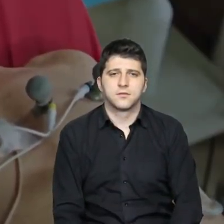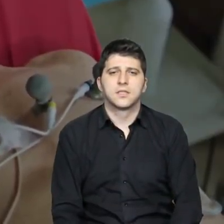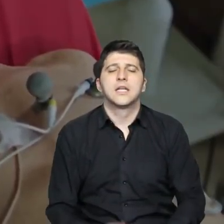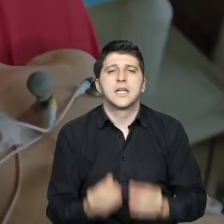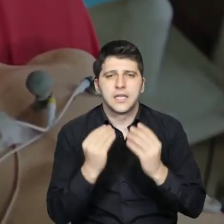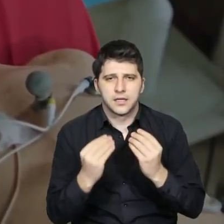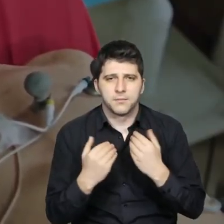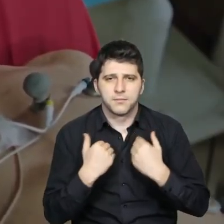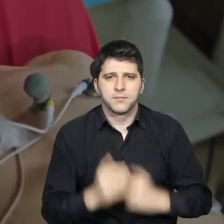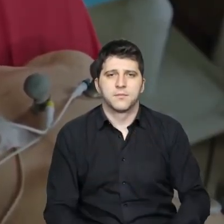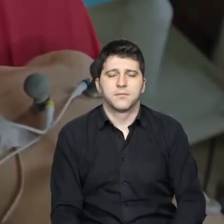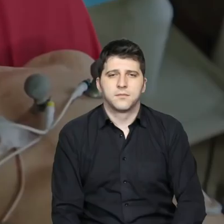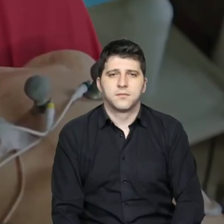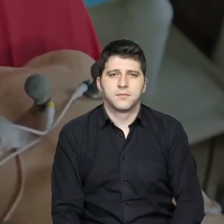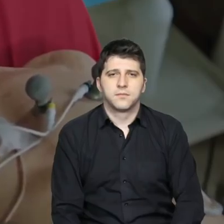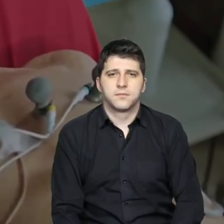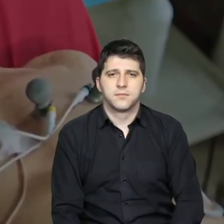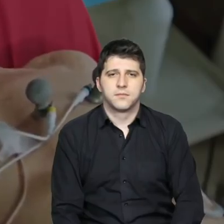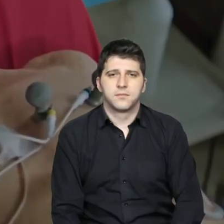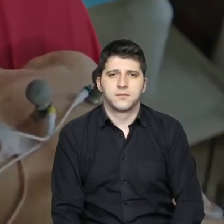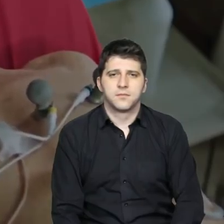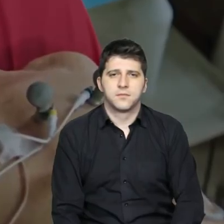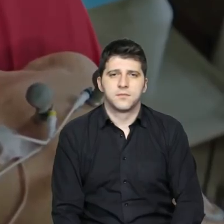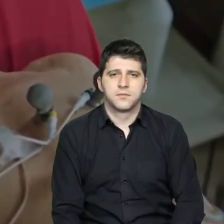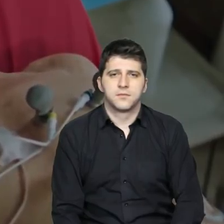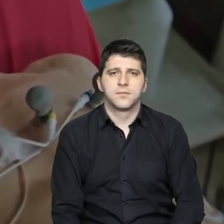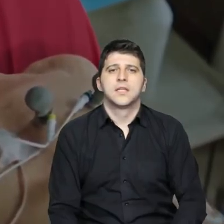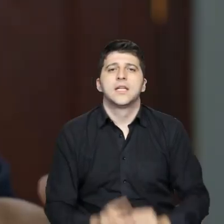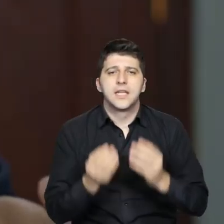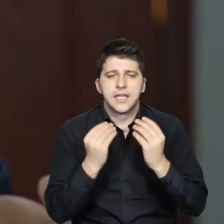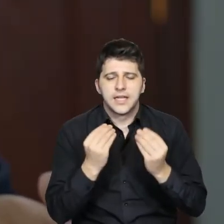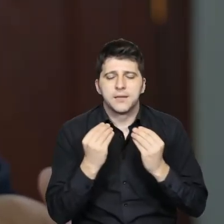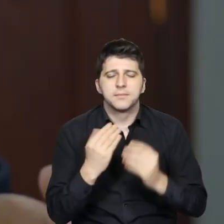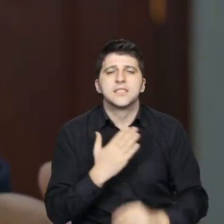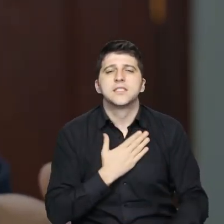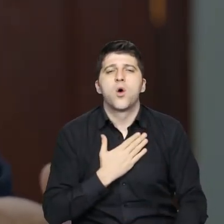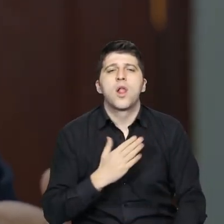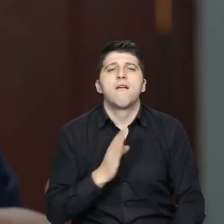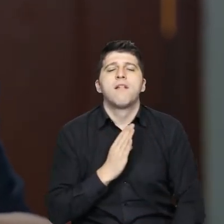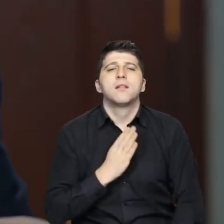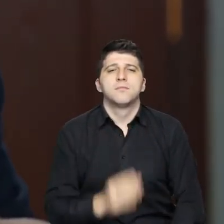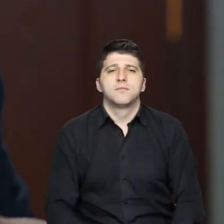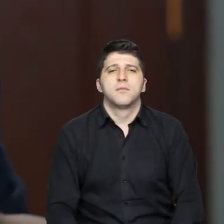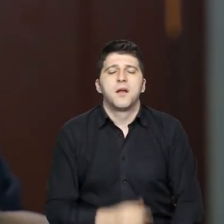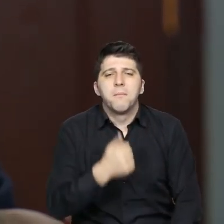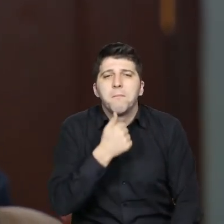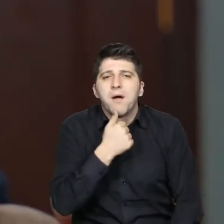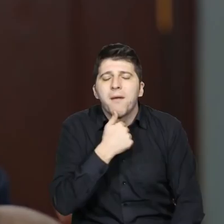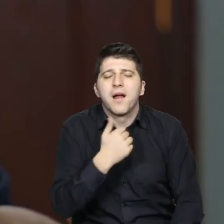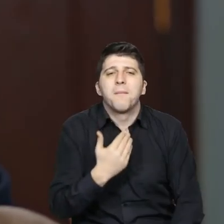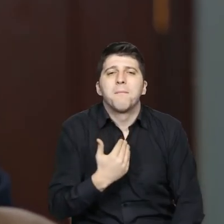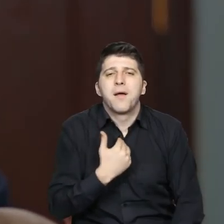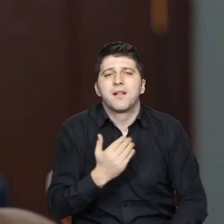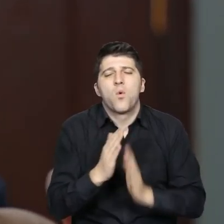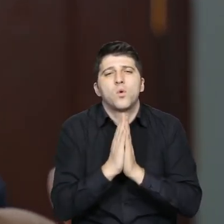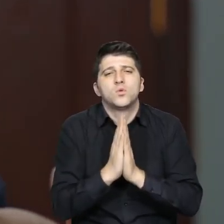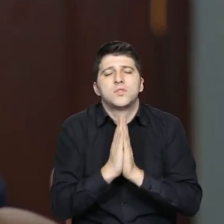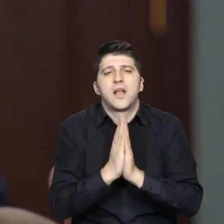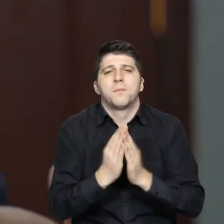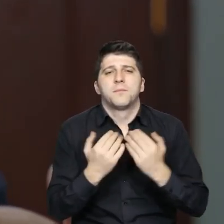İyiyim. Maskeyi çıkardı. İyiyim. Sağ ol evladım. Baba ben... Özür